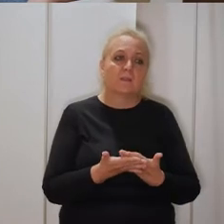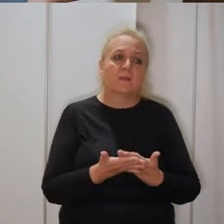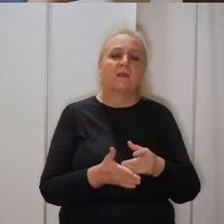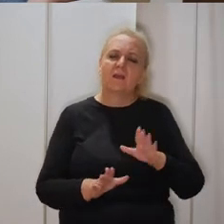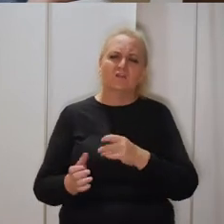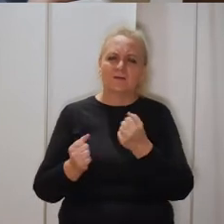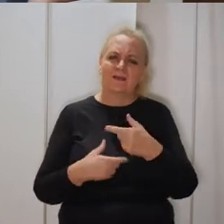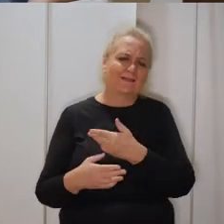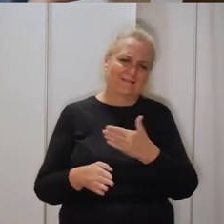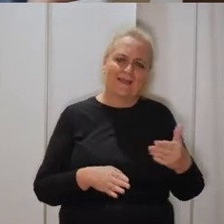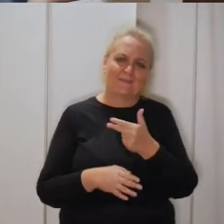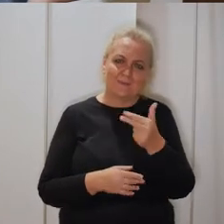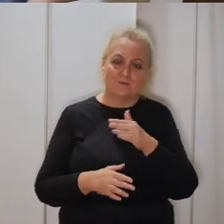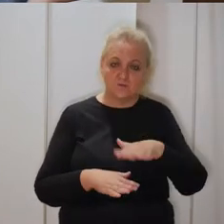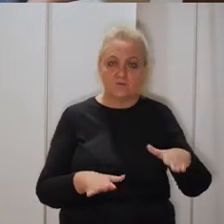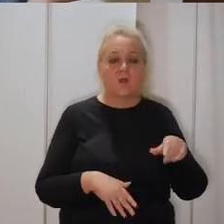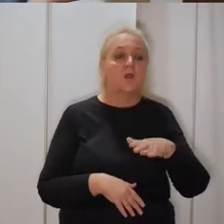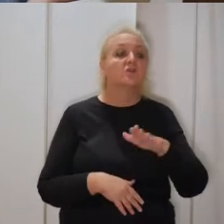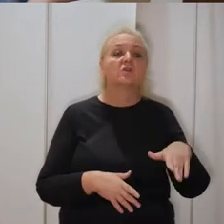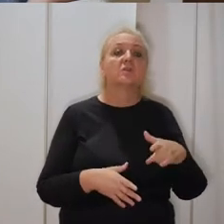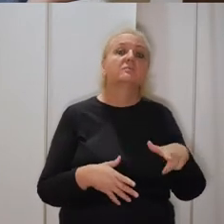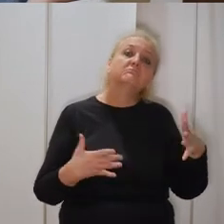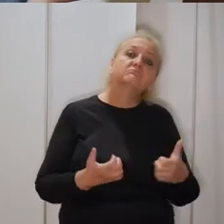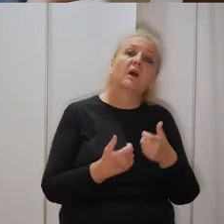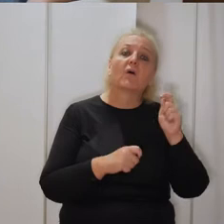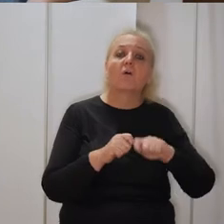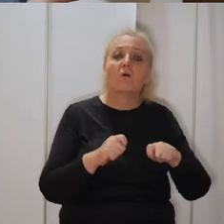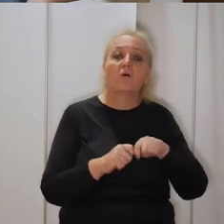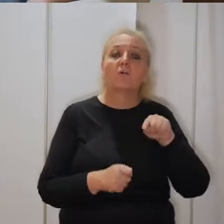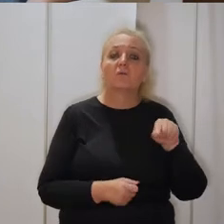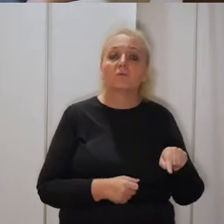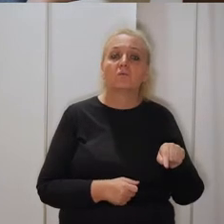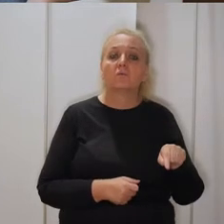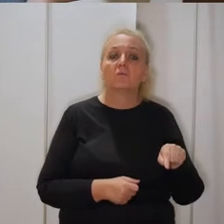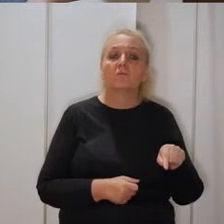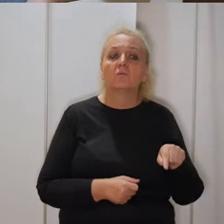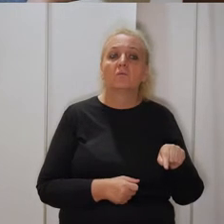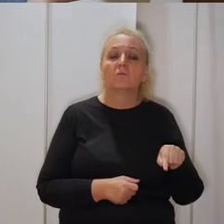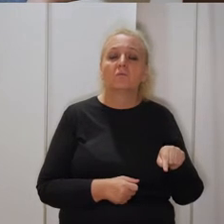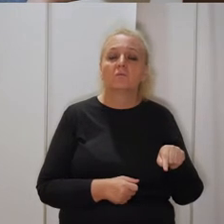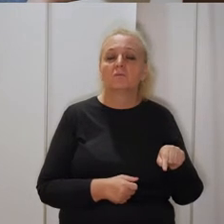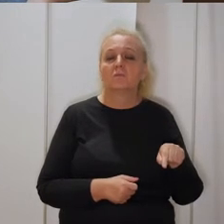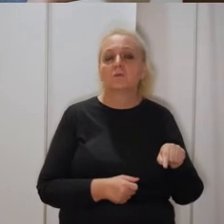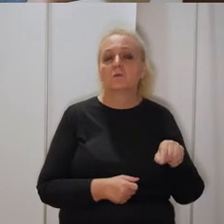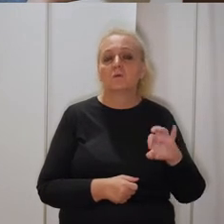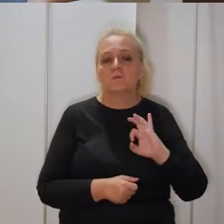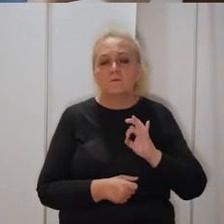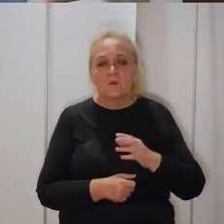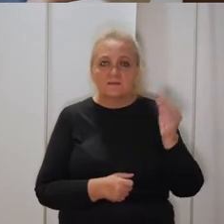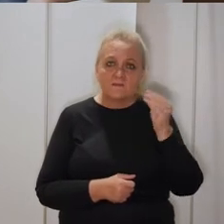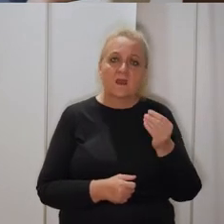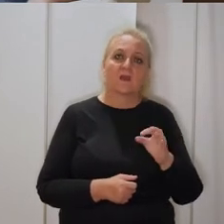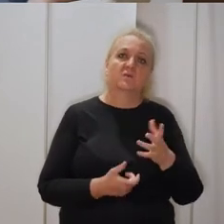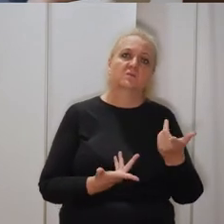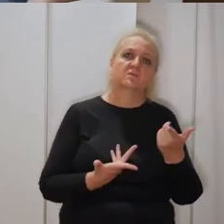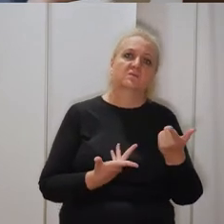się trzymać dzieci, odnajduje kontrolę na przykład w dość intensywnej nauce albo w przemocy, czy na